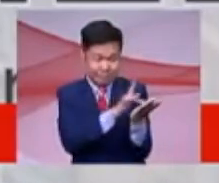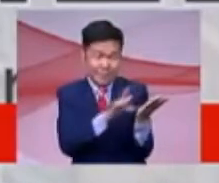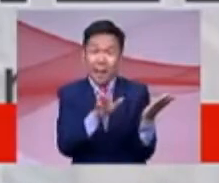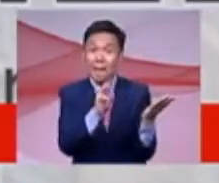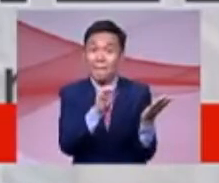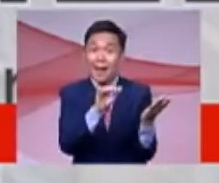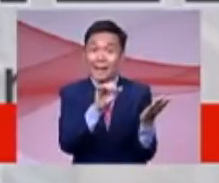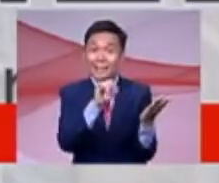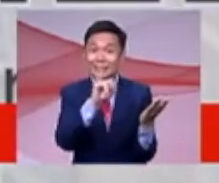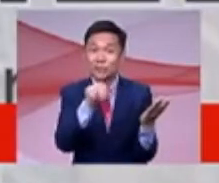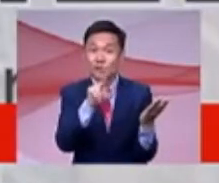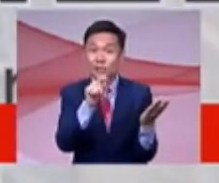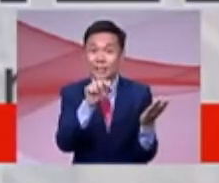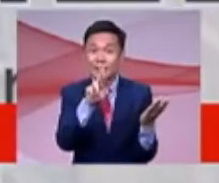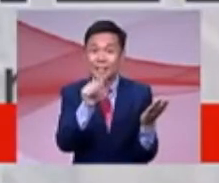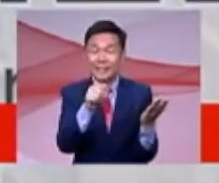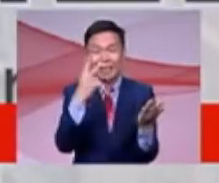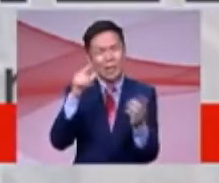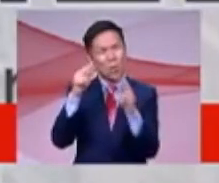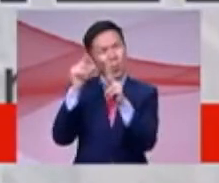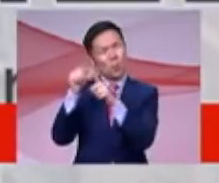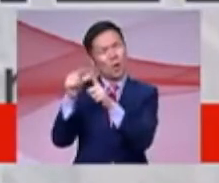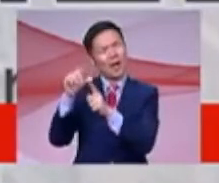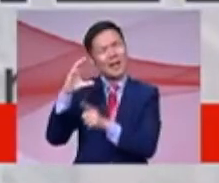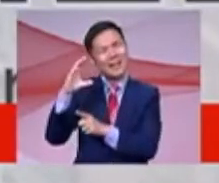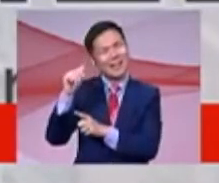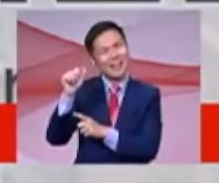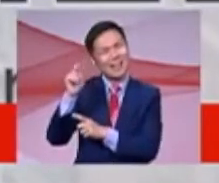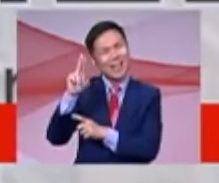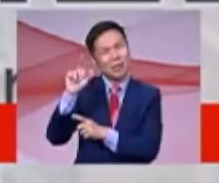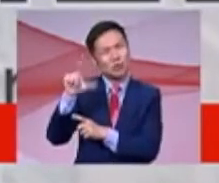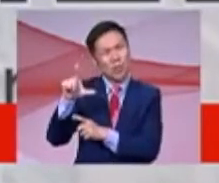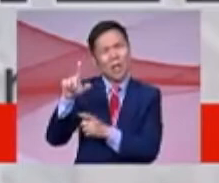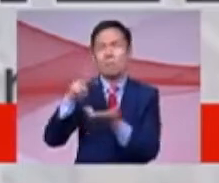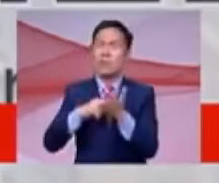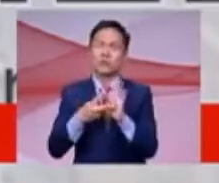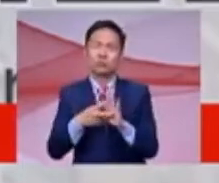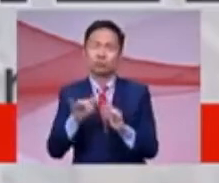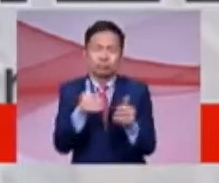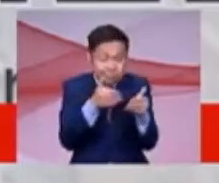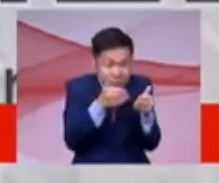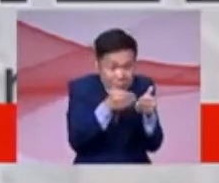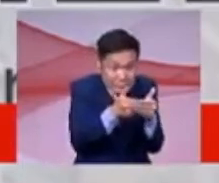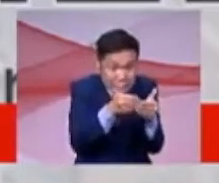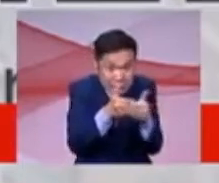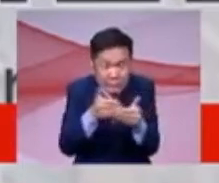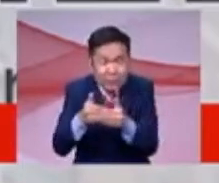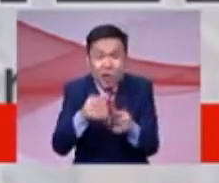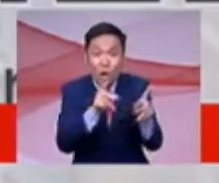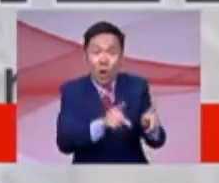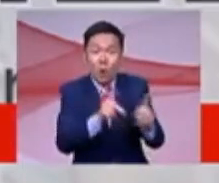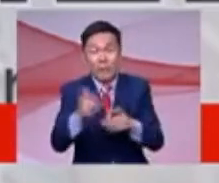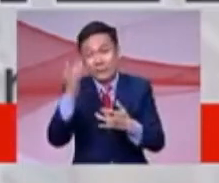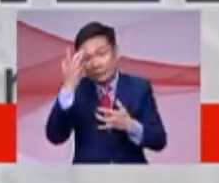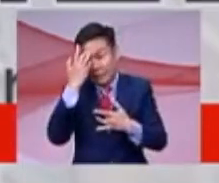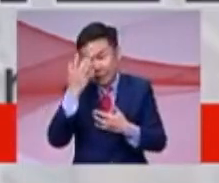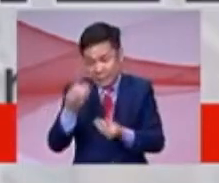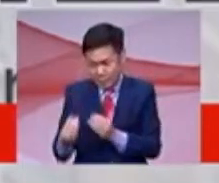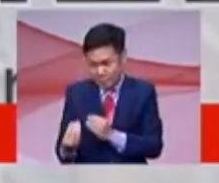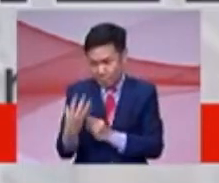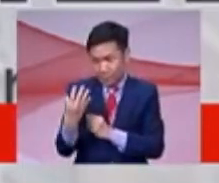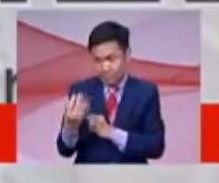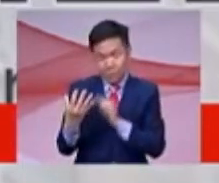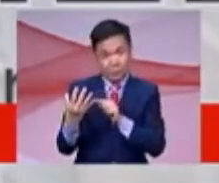My Sejahtera akan maklumkan casual contact. Kalau kita berada dalam komuniti ataupun rapat dengan kes yang positif, kita akan